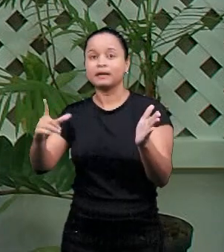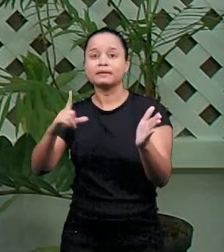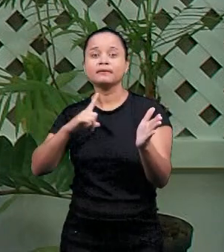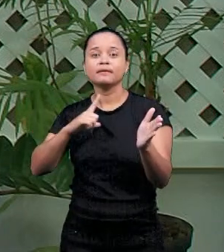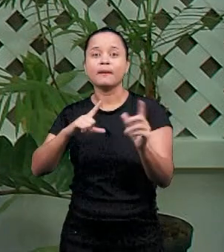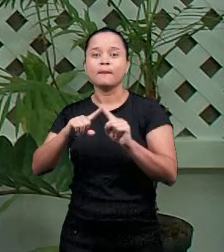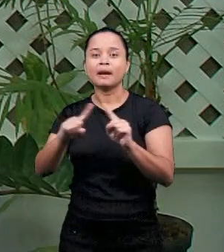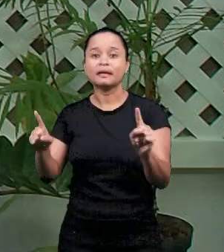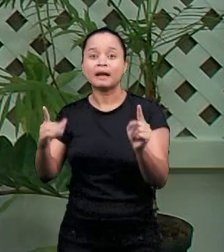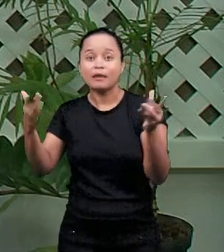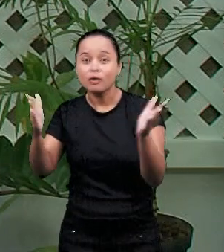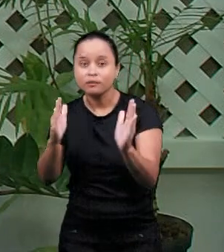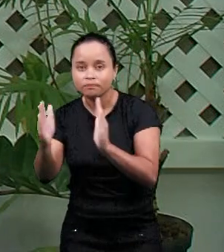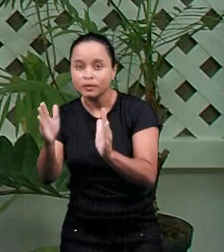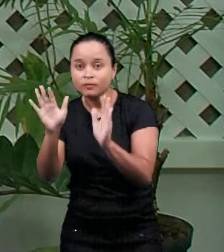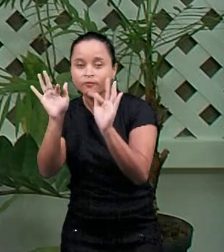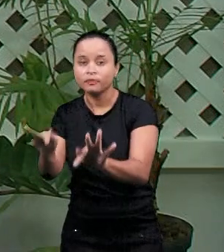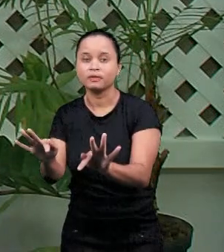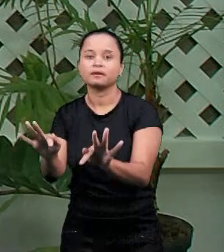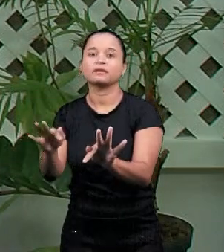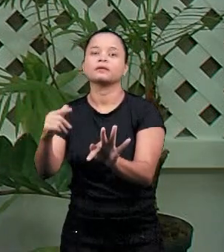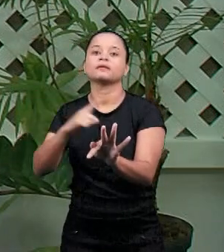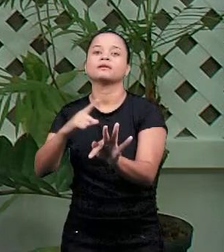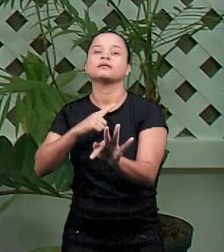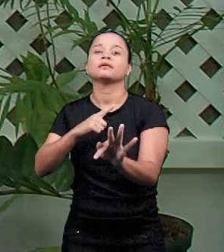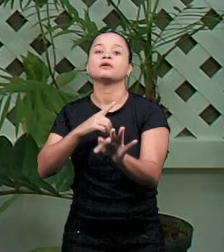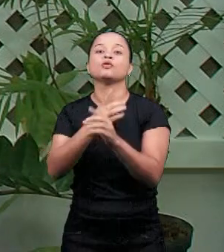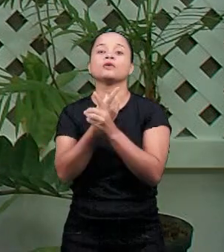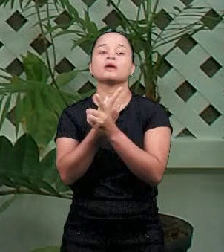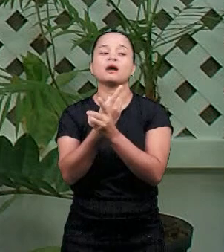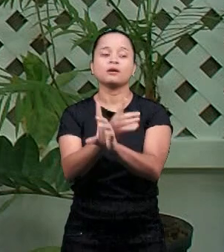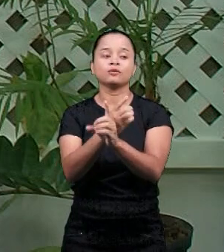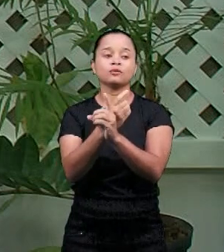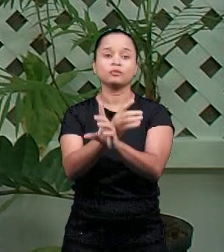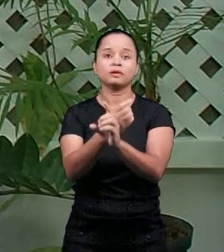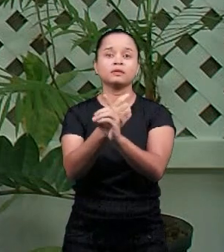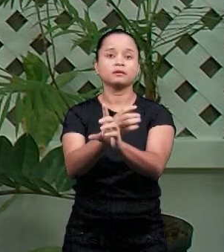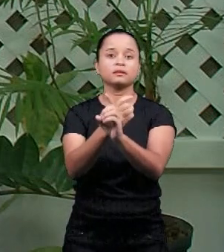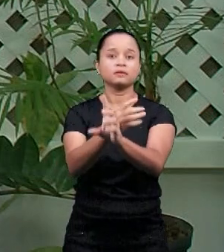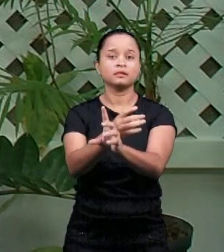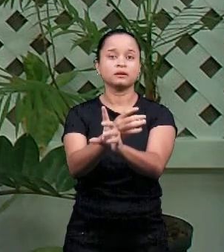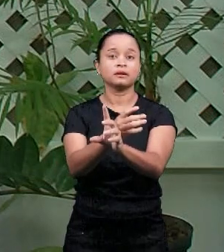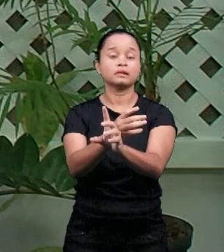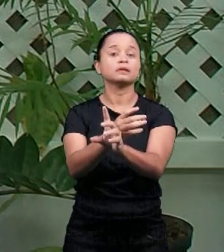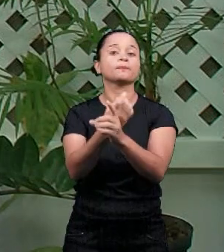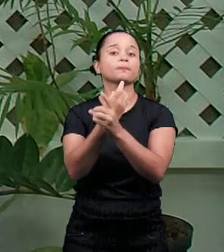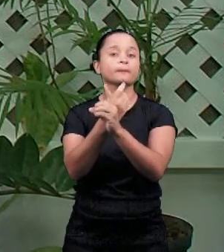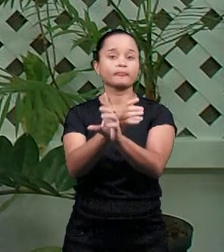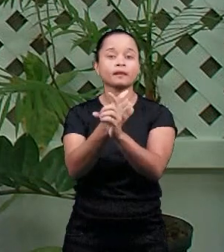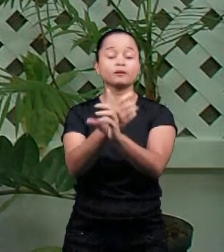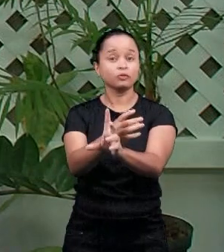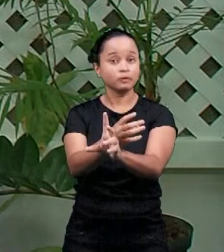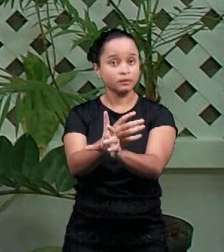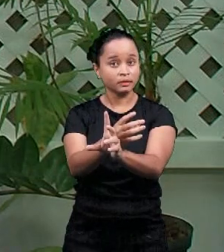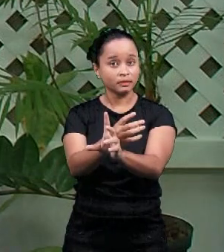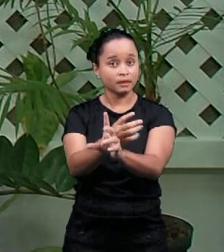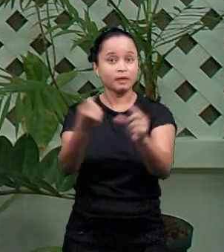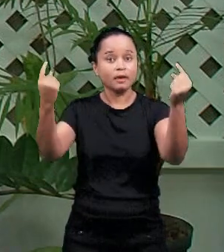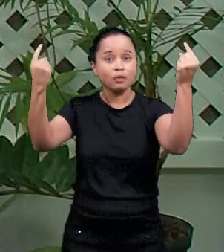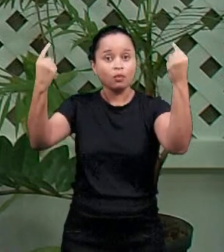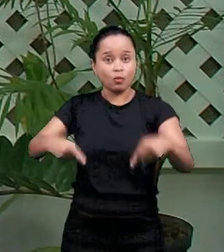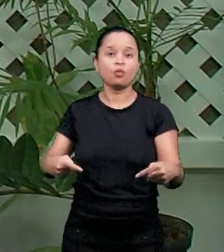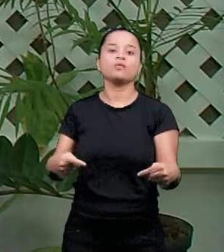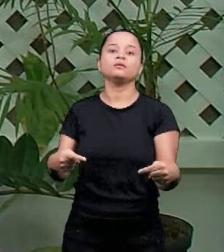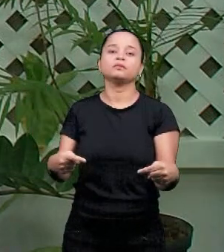par l'antichrist, par la doctrine, par son enseignement qui est contraire à l'enseignement de Christ. Donc, quand Jésus